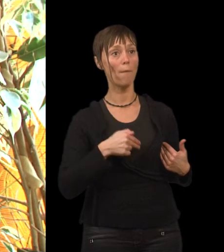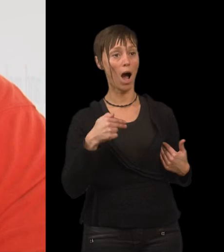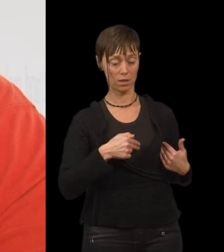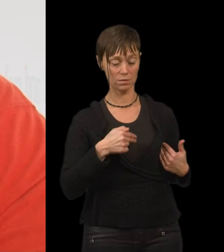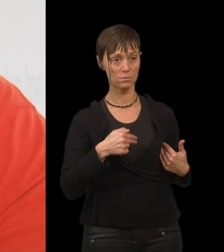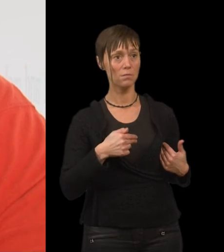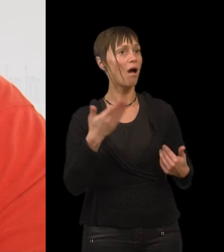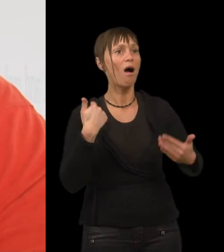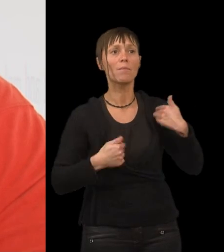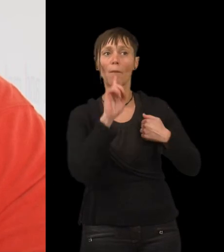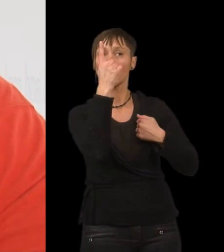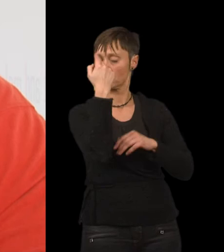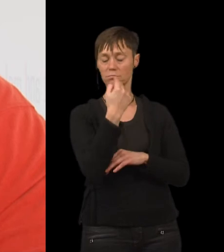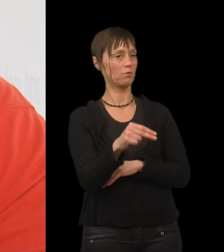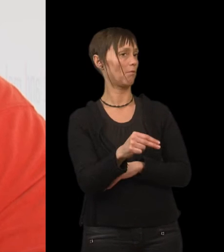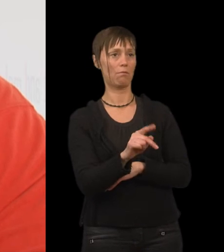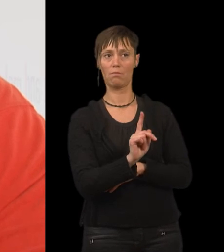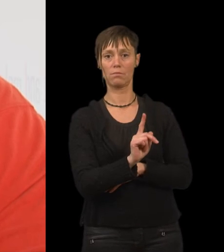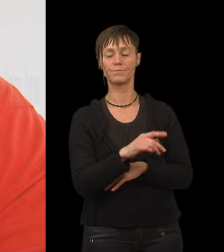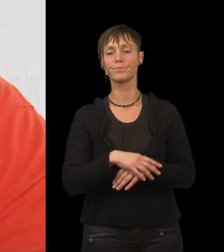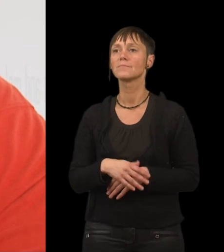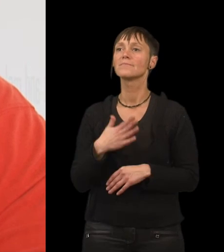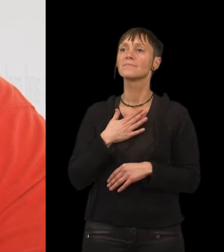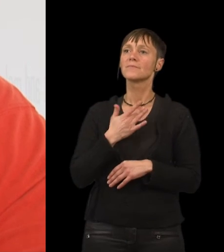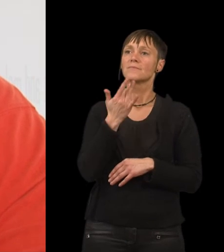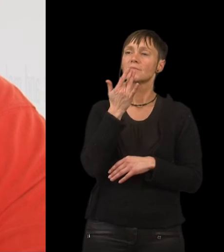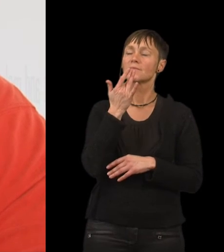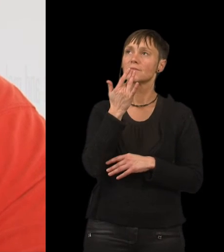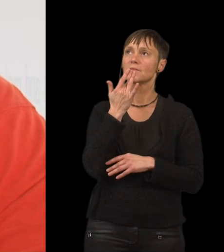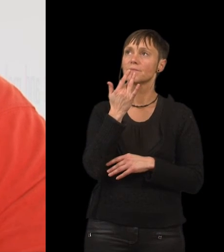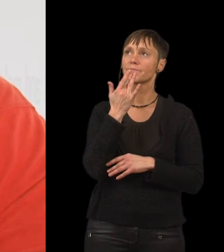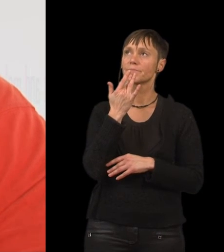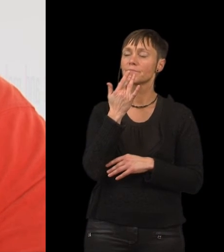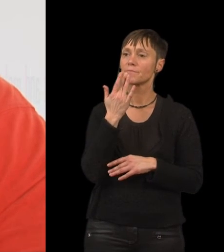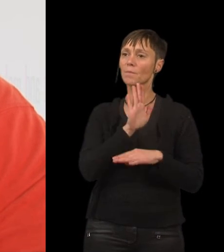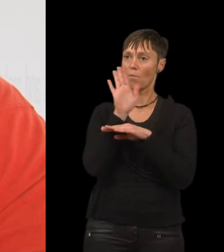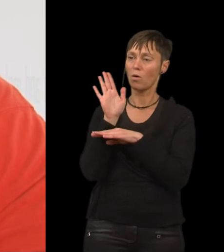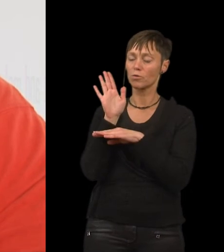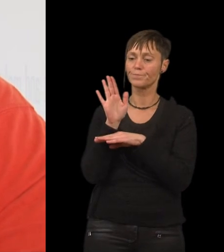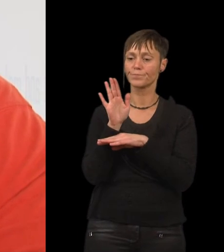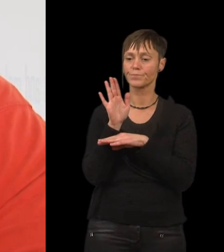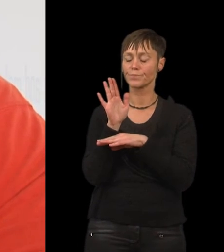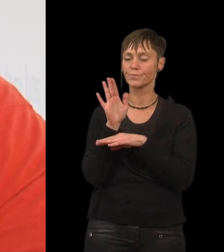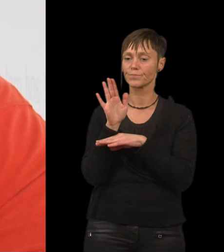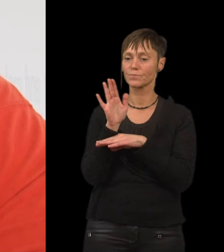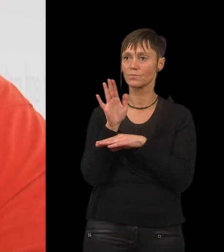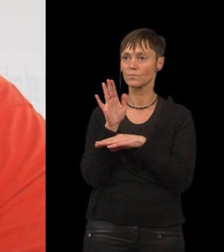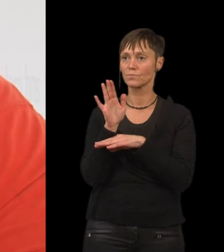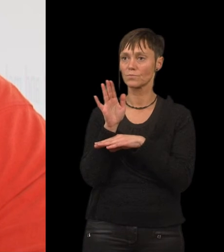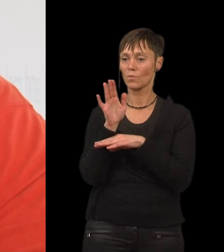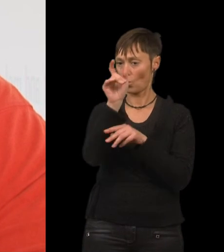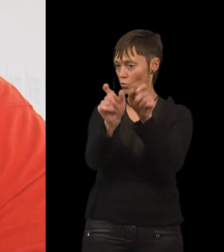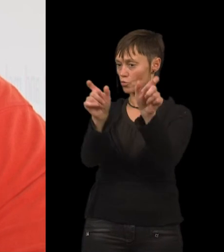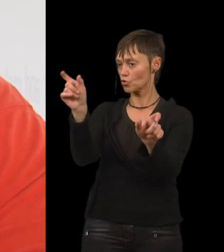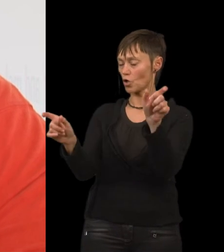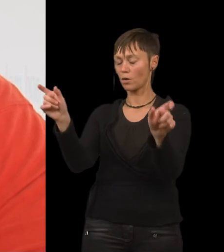Moi, ce que je veux avant tout, c'est que quand on vient me voir, on me voit comme une personne normale, comme un être humain d'abord, avant